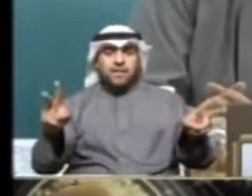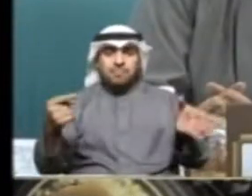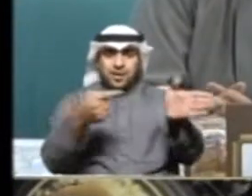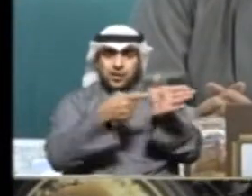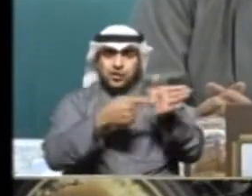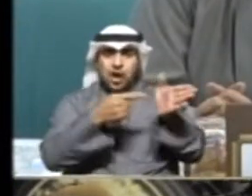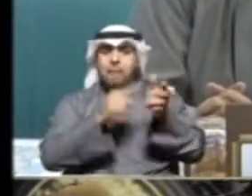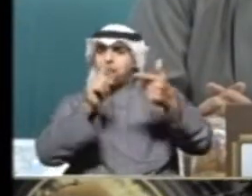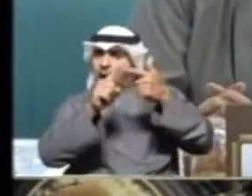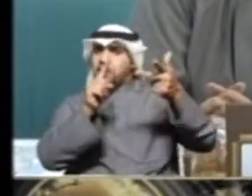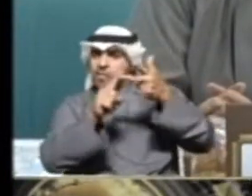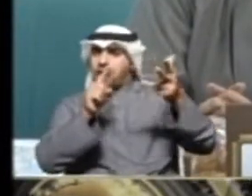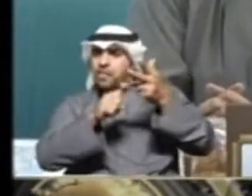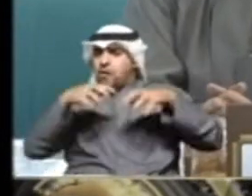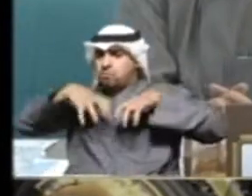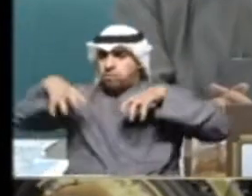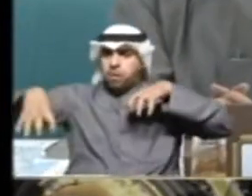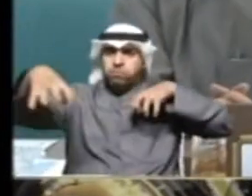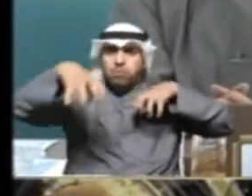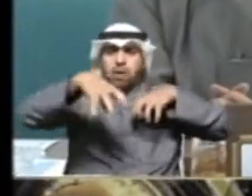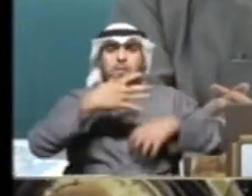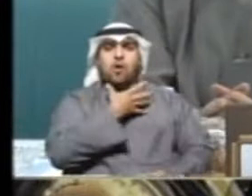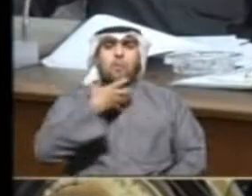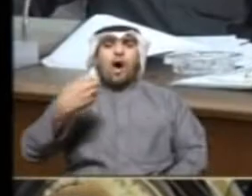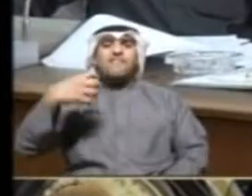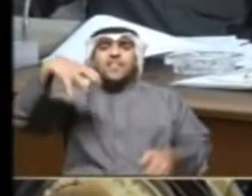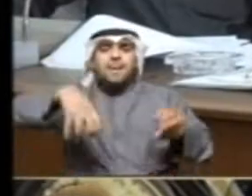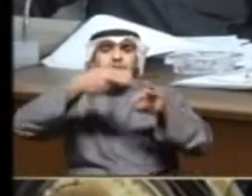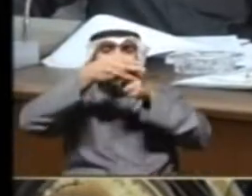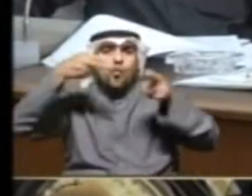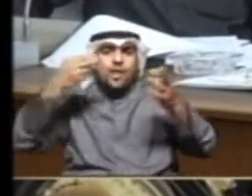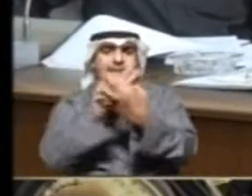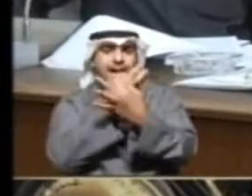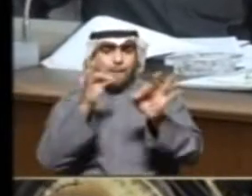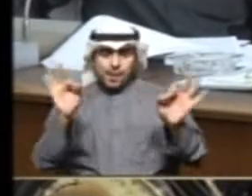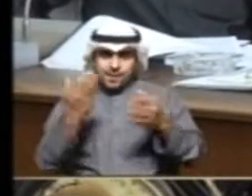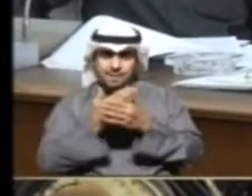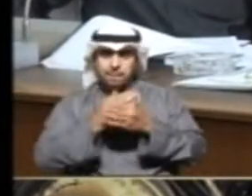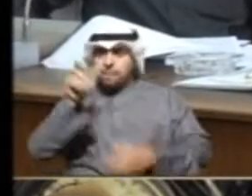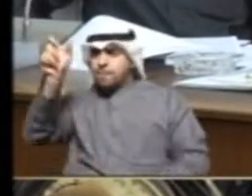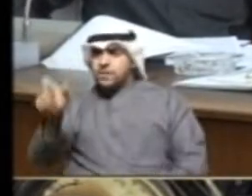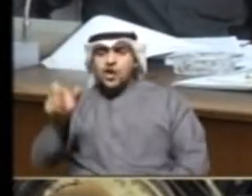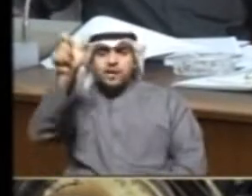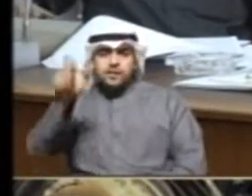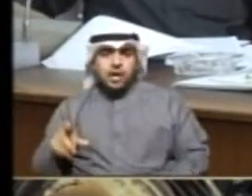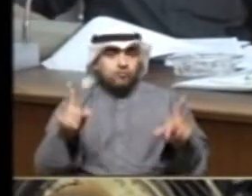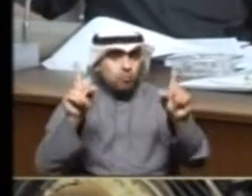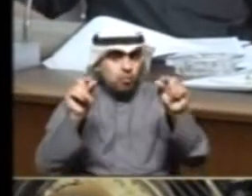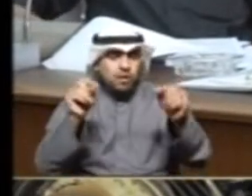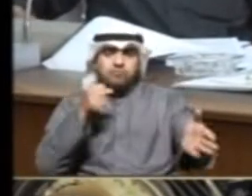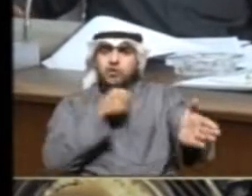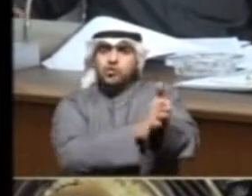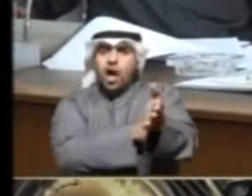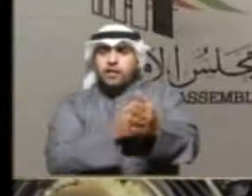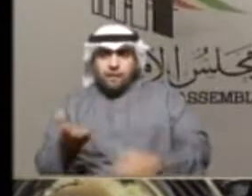لأصحاب الاحتياجات الخاصة ودعم الطلبة المبتعثين للدراسة والمتميزين علميا ودعم مرافقيهم من أولياء الأمور